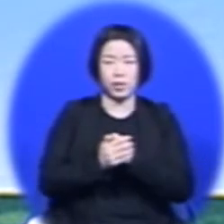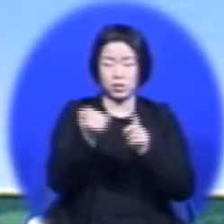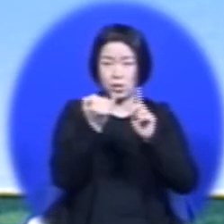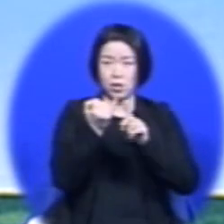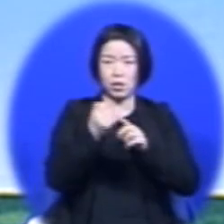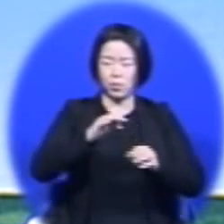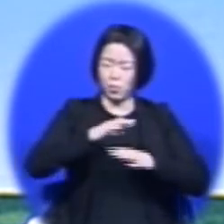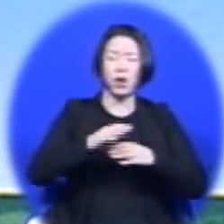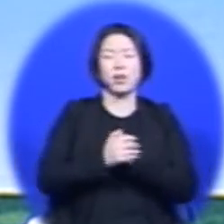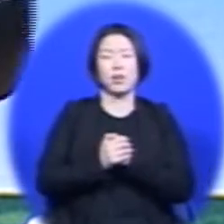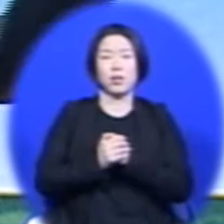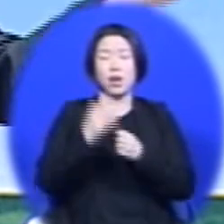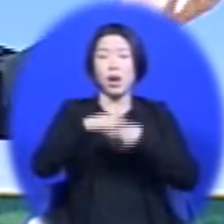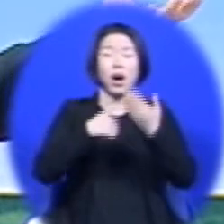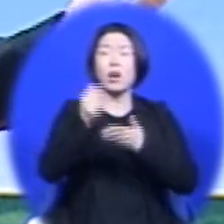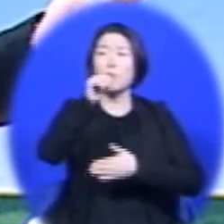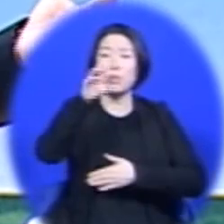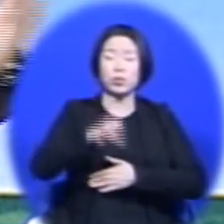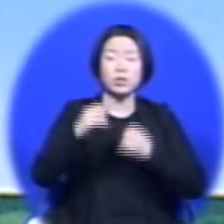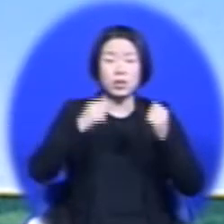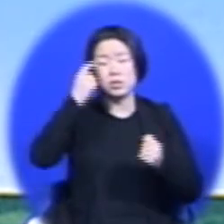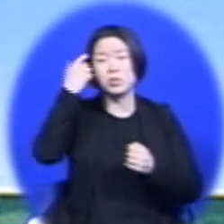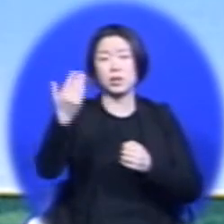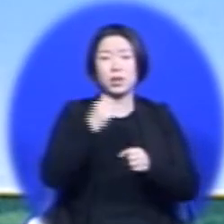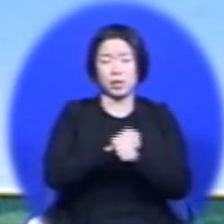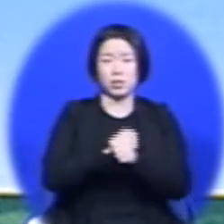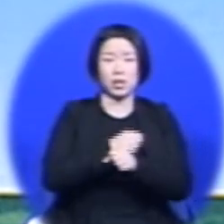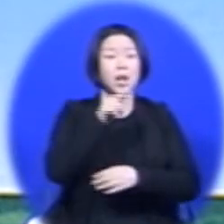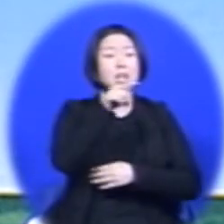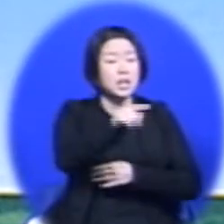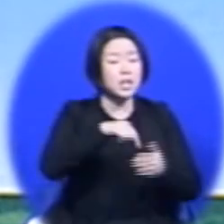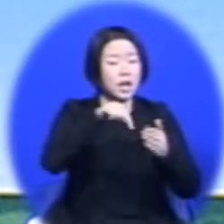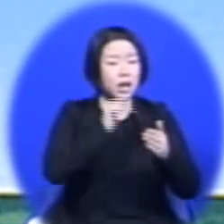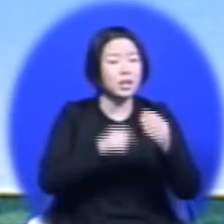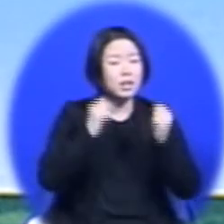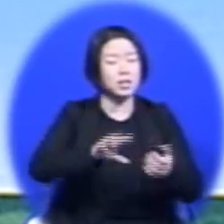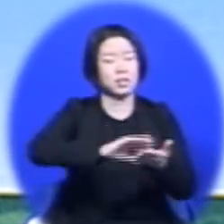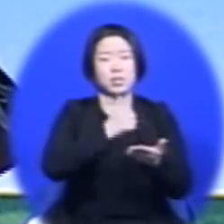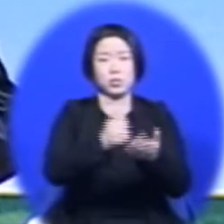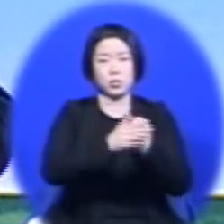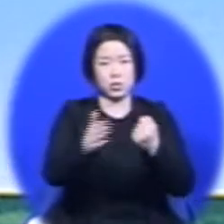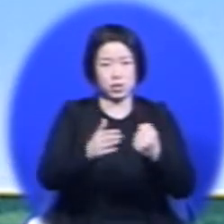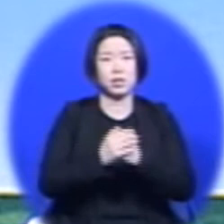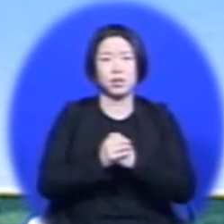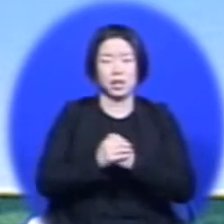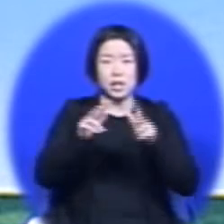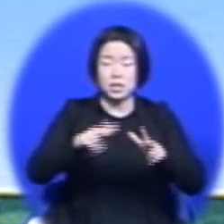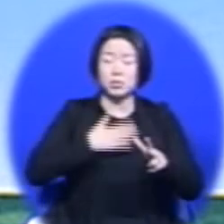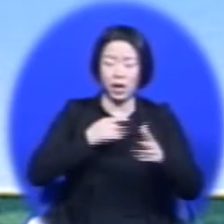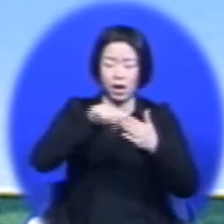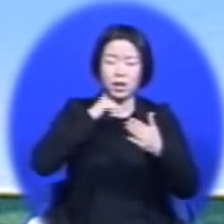하나님 어디 계십니까? 그랬는데 너희 안에 계신 그리스도시니. 지금 내 안에